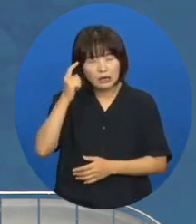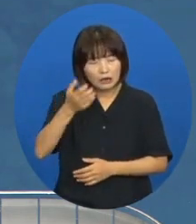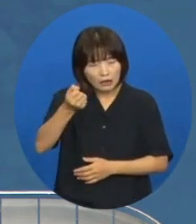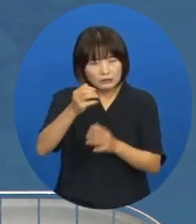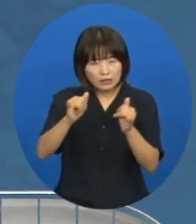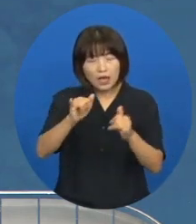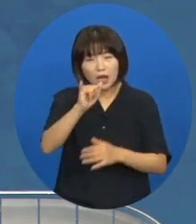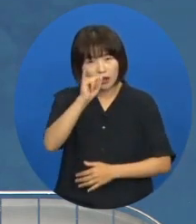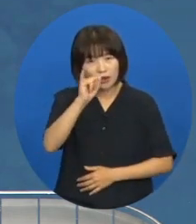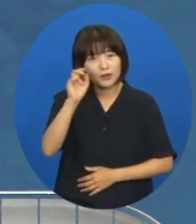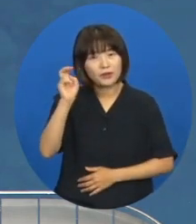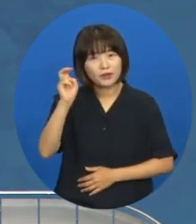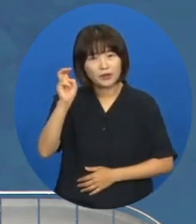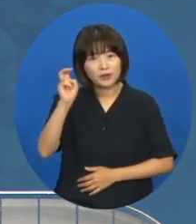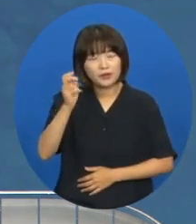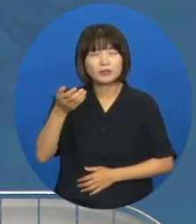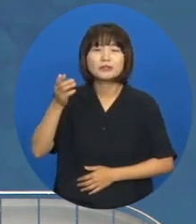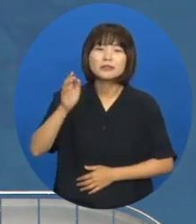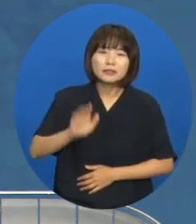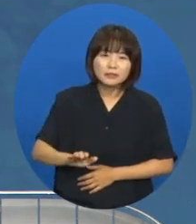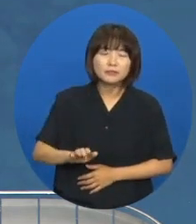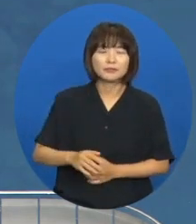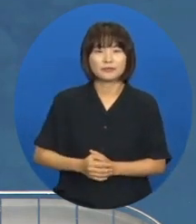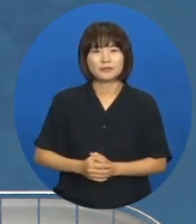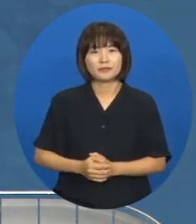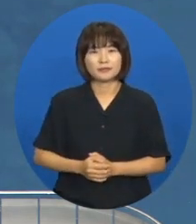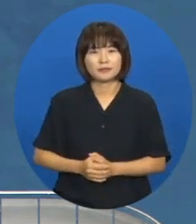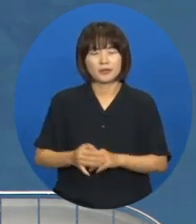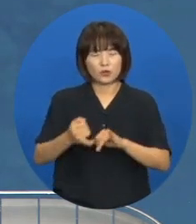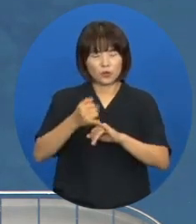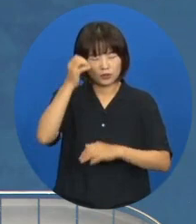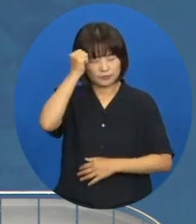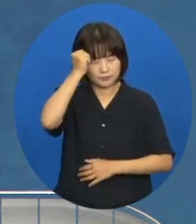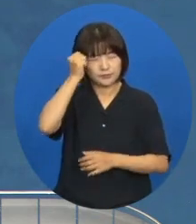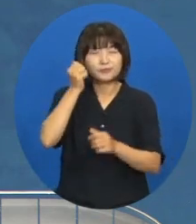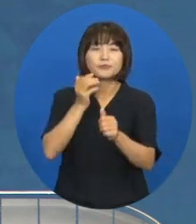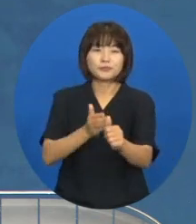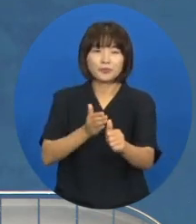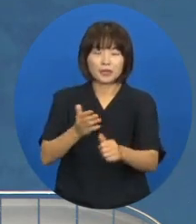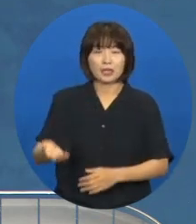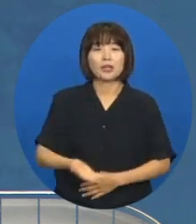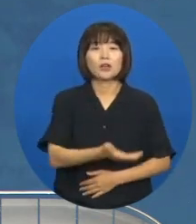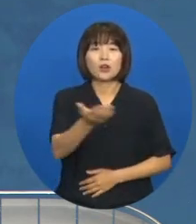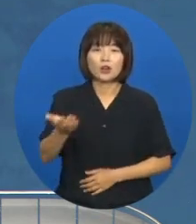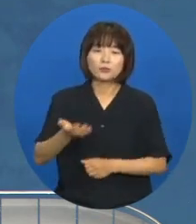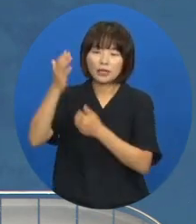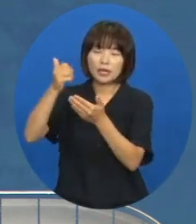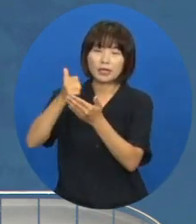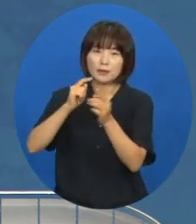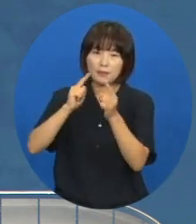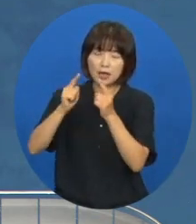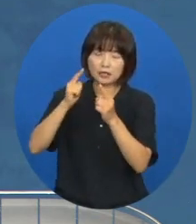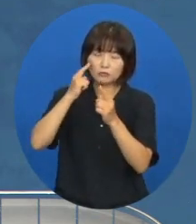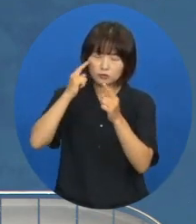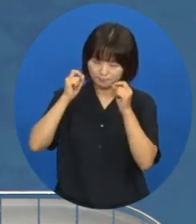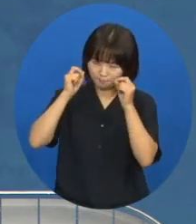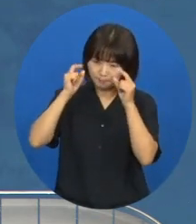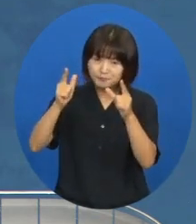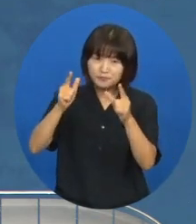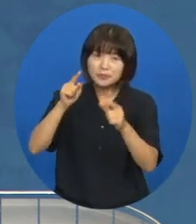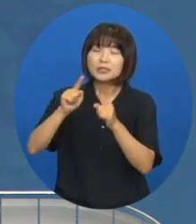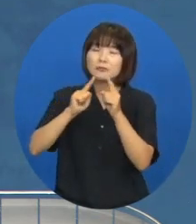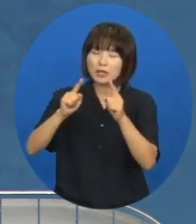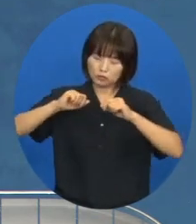있으실 거예요. 근데 여러분 꼭 기억하세요. 여러분이 하나님의 말씀에 눈이 뜨이고 그